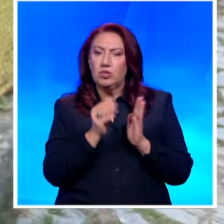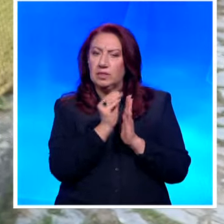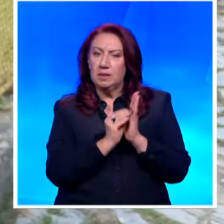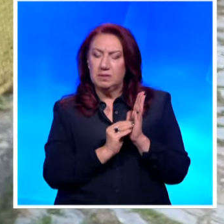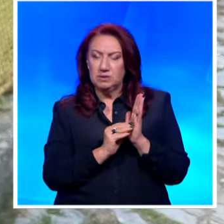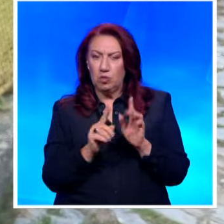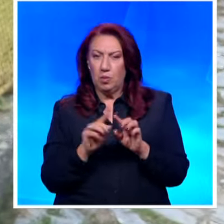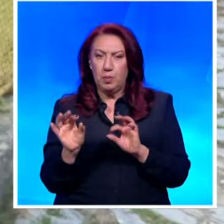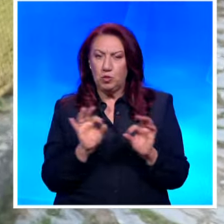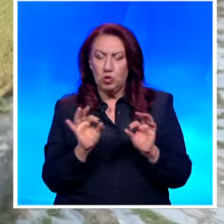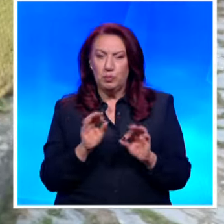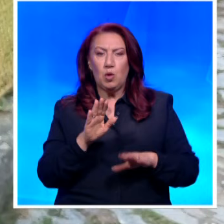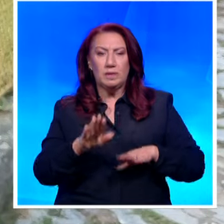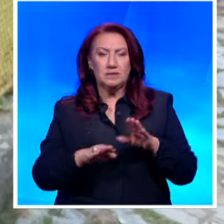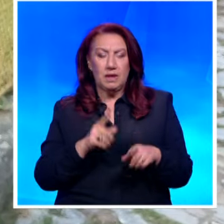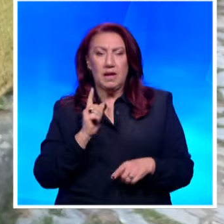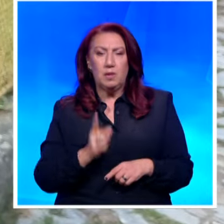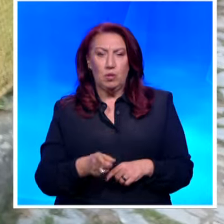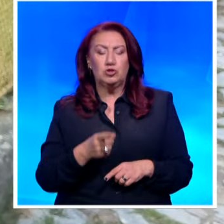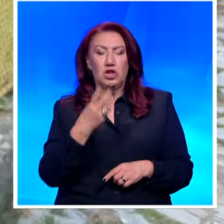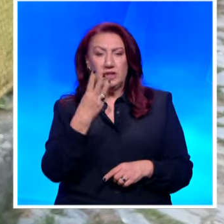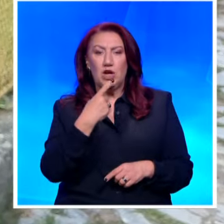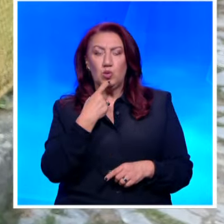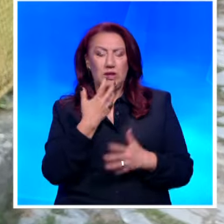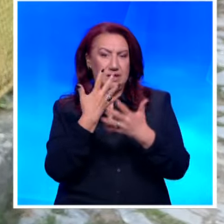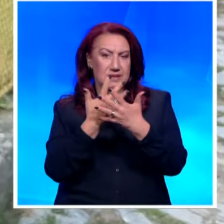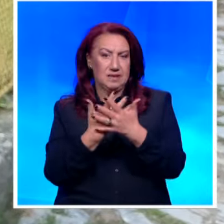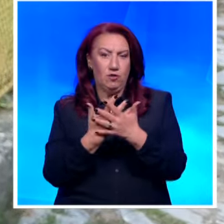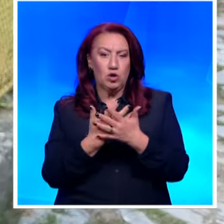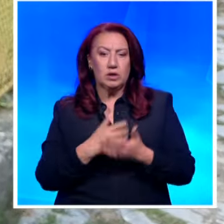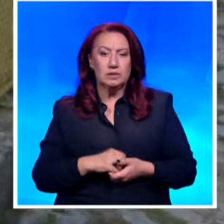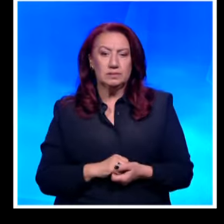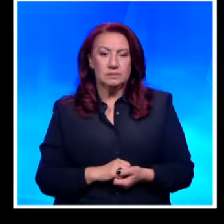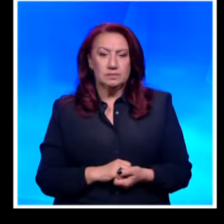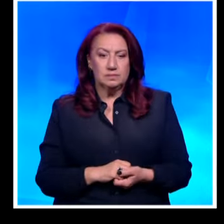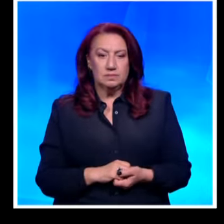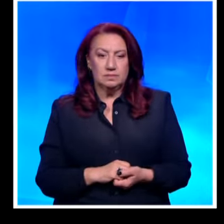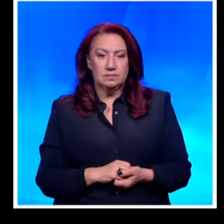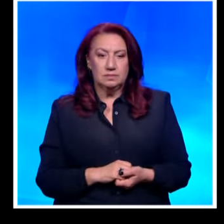престъпление до 3 години лишаване от свобода. Репортаж на Емил Кацаров.